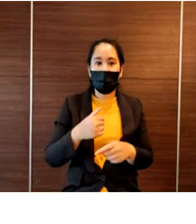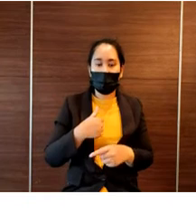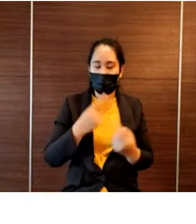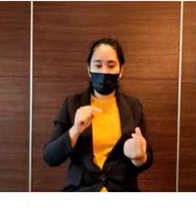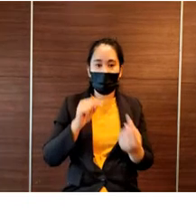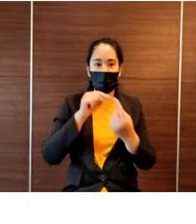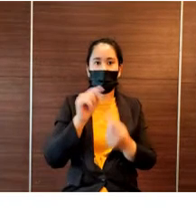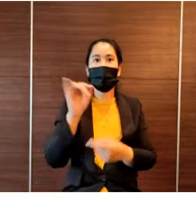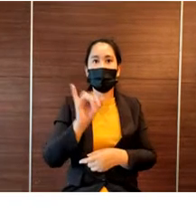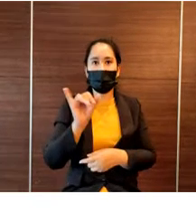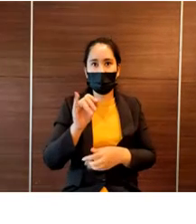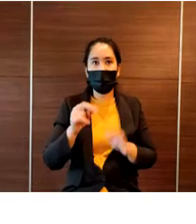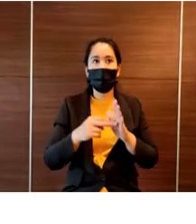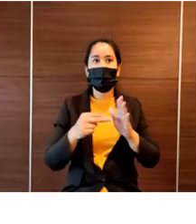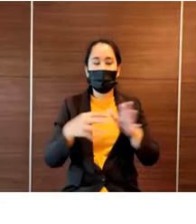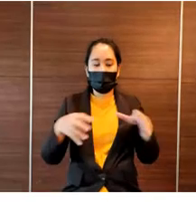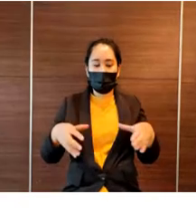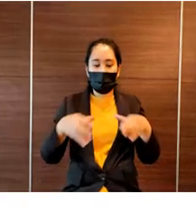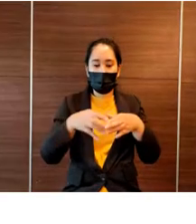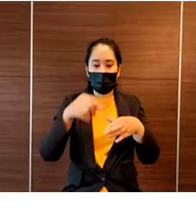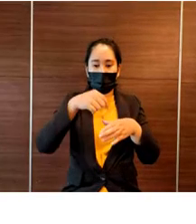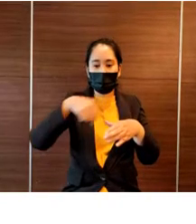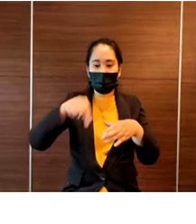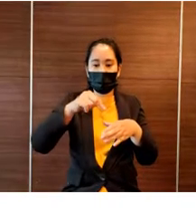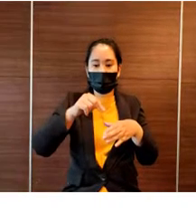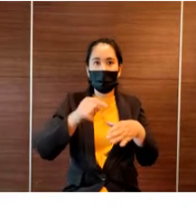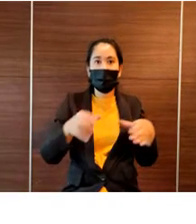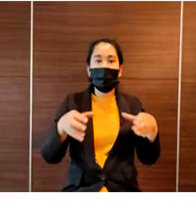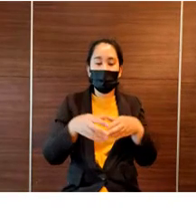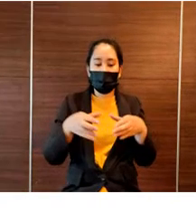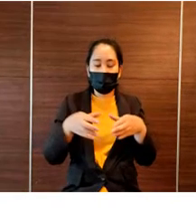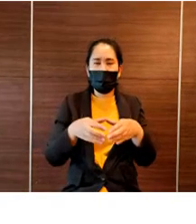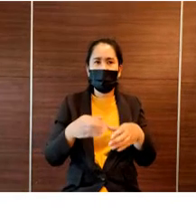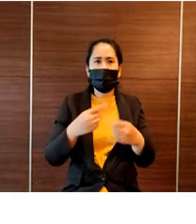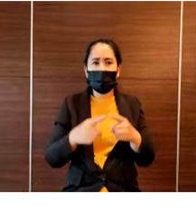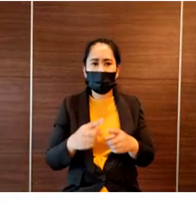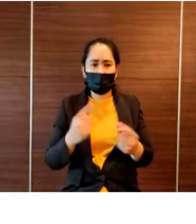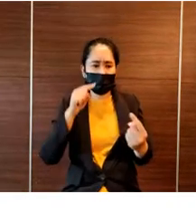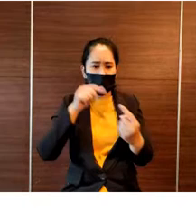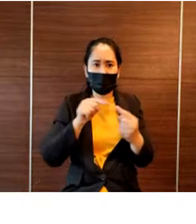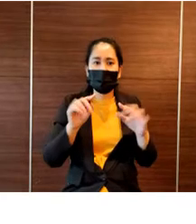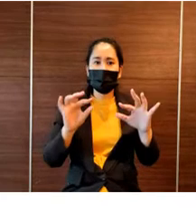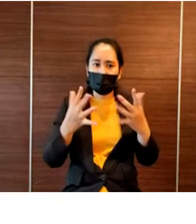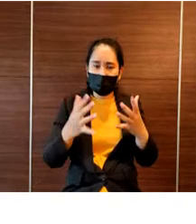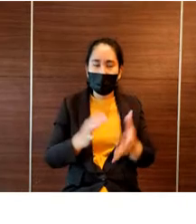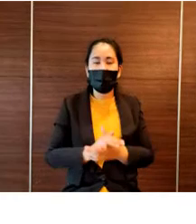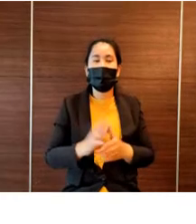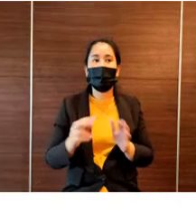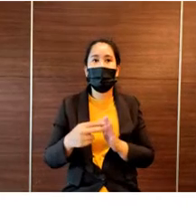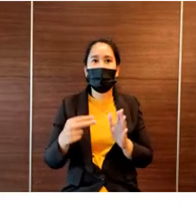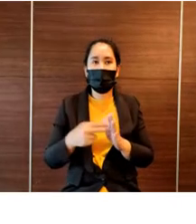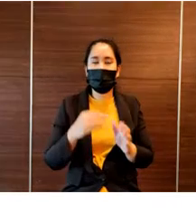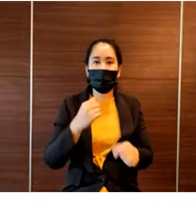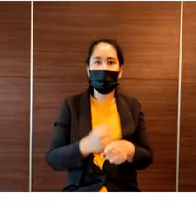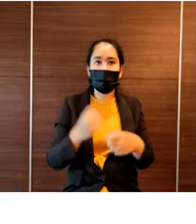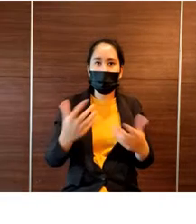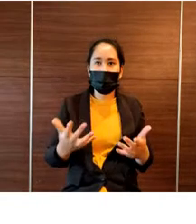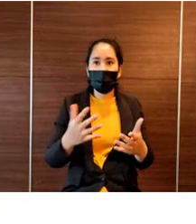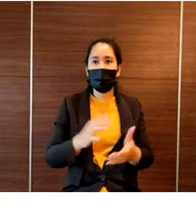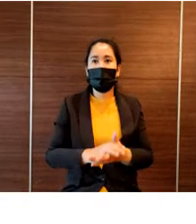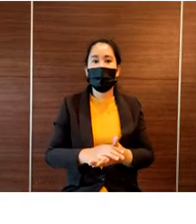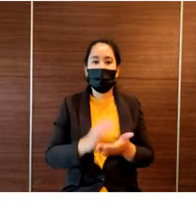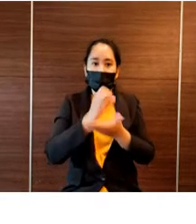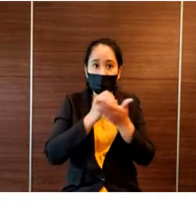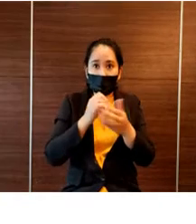าไม่ถึงอยู่ในกลุ่มผู้กลุ่มคีย์ป๊อปอยู่แล้วแต่ยังเข้าไม่ถึงกลุ่มที่เป็นพีวินเราจะแตะเขายังไงเราต้องเป็นผู้ใช้ย